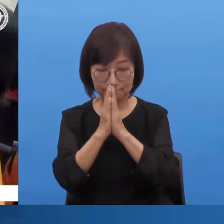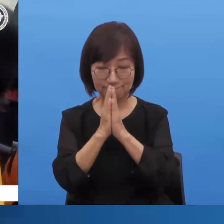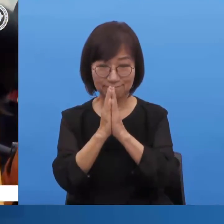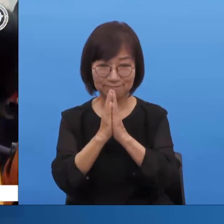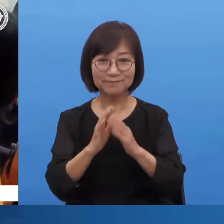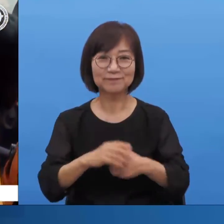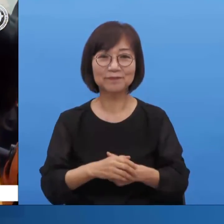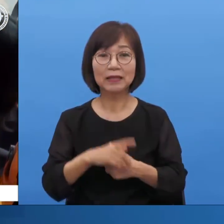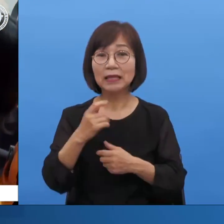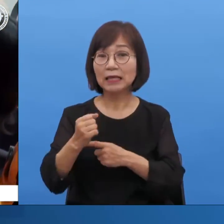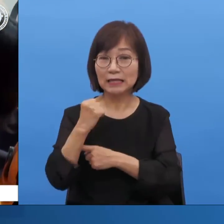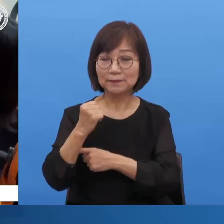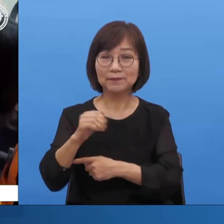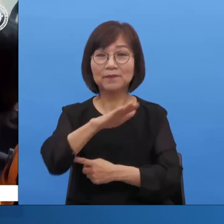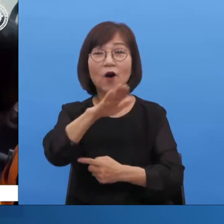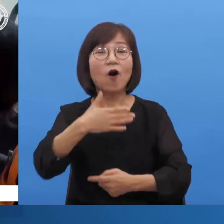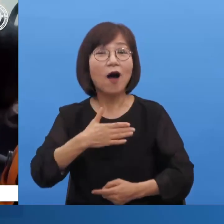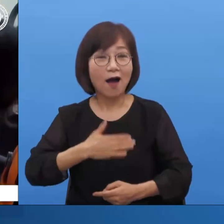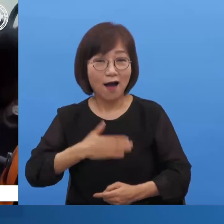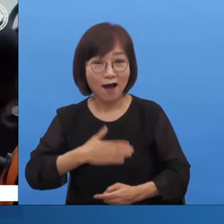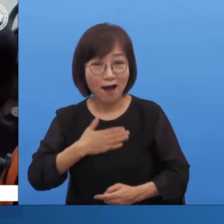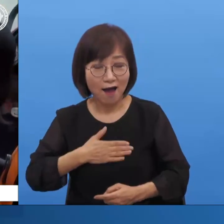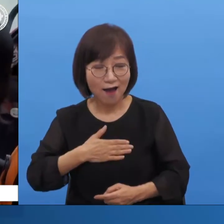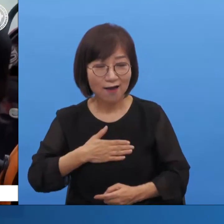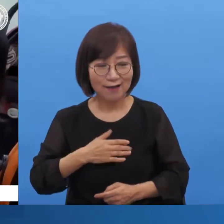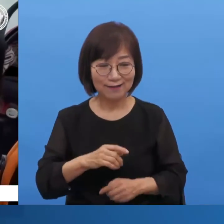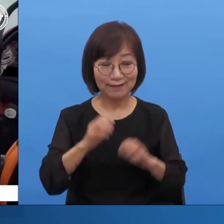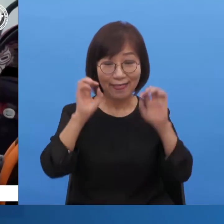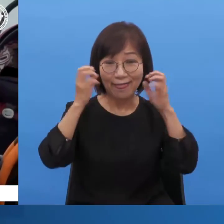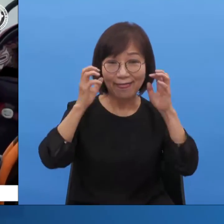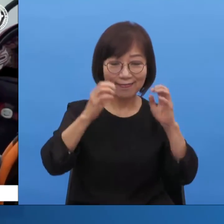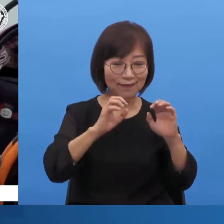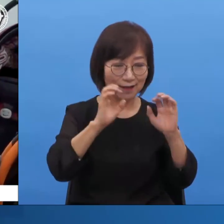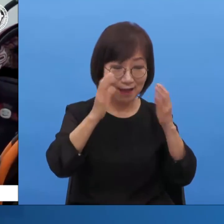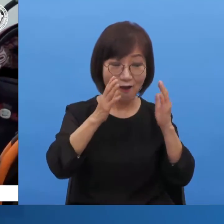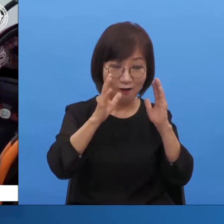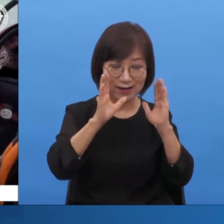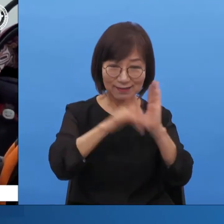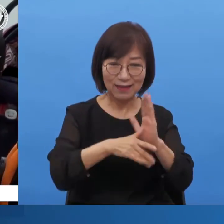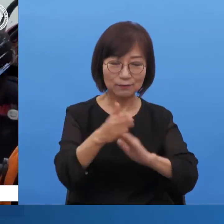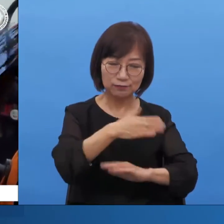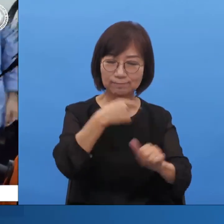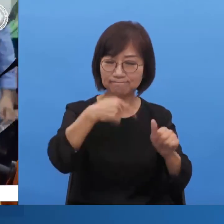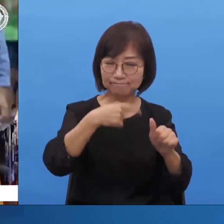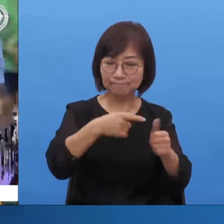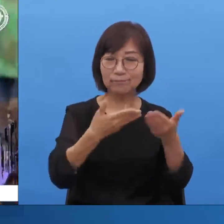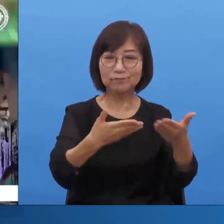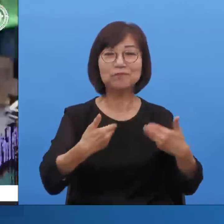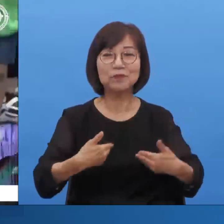이 힘을 여러분이 알고 어릴 때부터 실제로 가르쳐야 돼요.